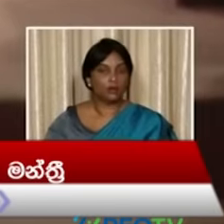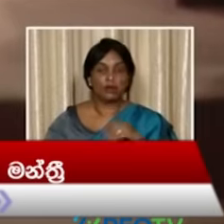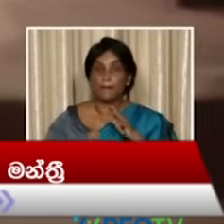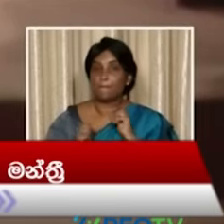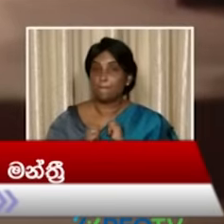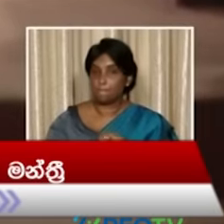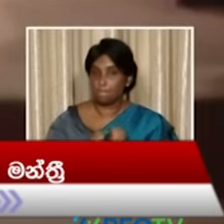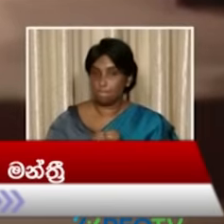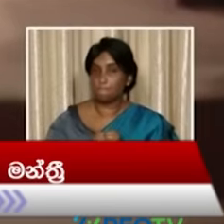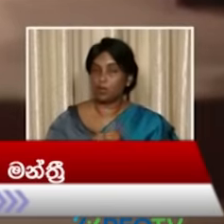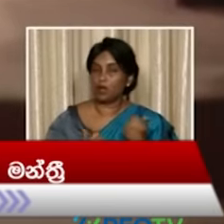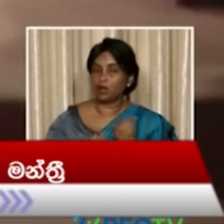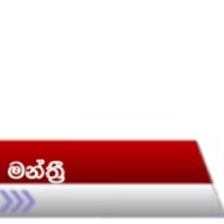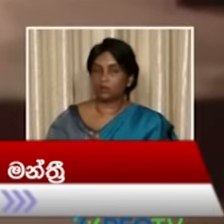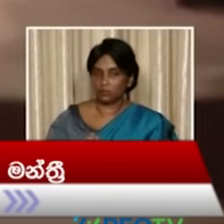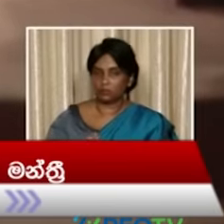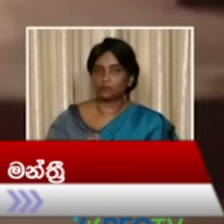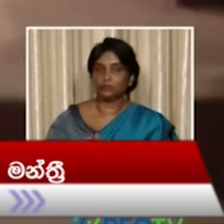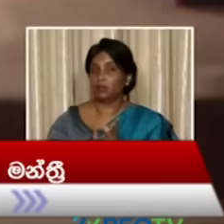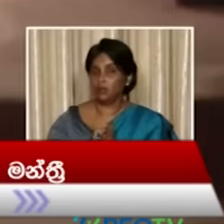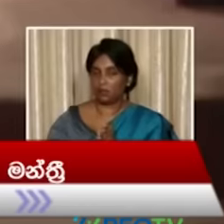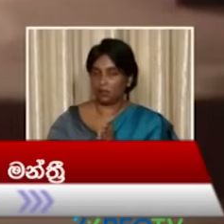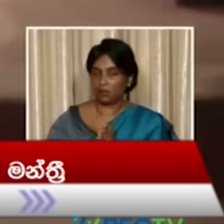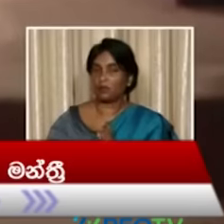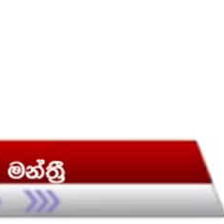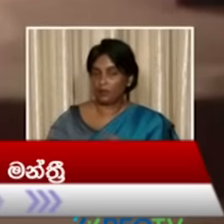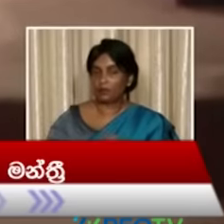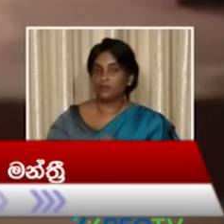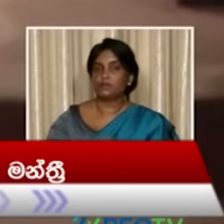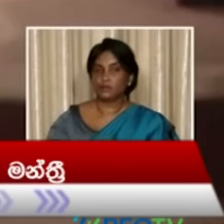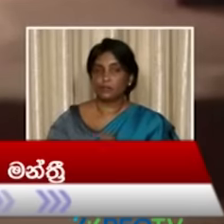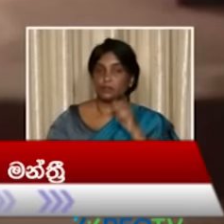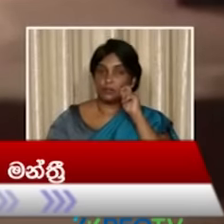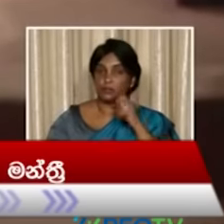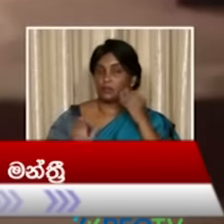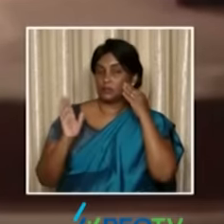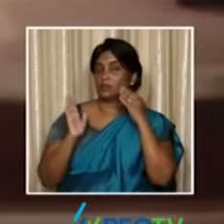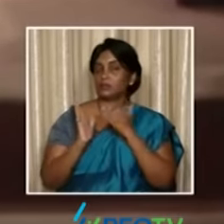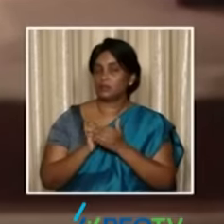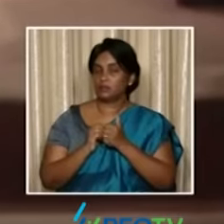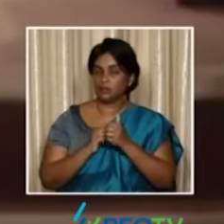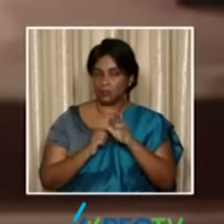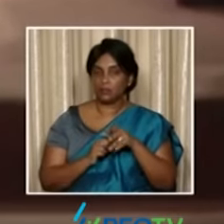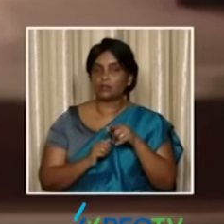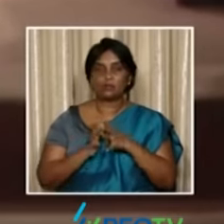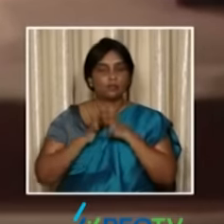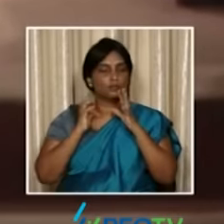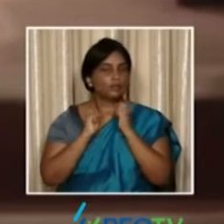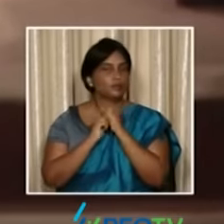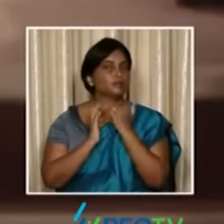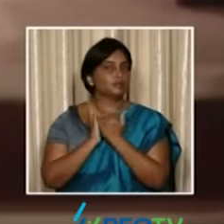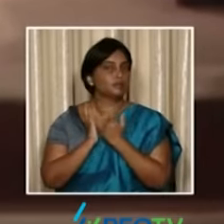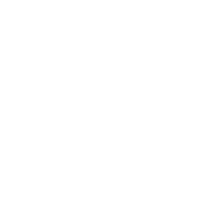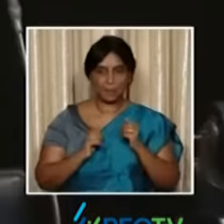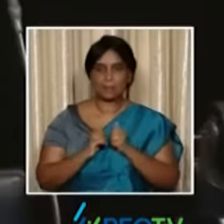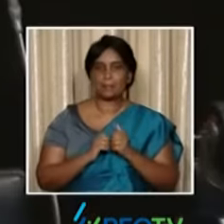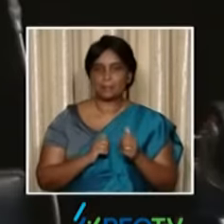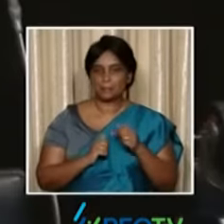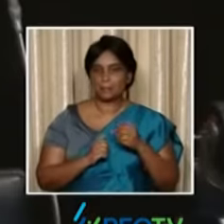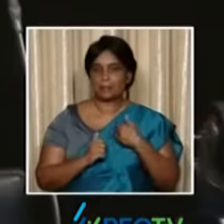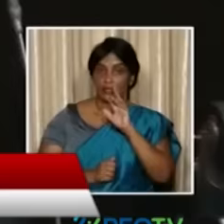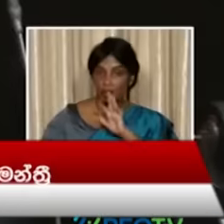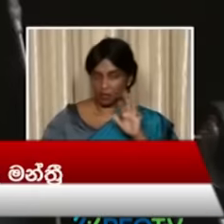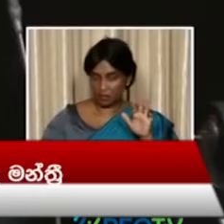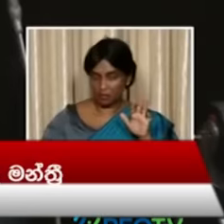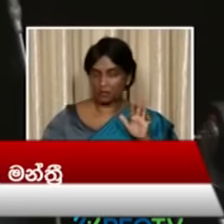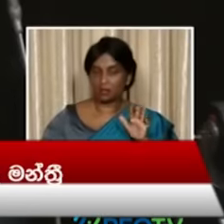බස් රථ ඇණිය නවීකරණය කිරීම සඳහා කටයුතු කරන්න. තුම්රිය සඳහා මගින් ආකර්ෂණය කර ගැනීම සඳහා විශාල වැඩපිළිවෙළක් සකස් කළ යුතුමයි. අපේ